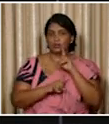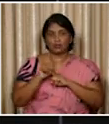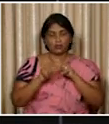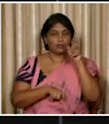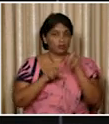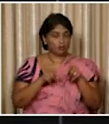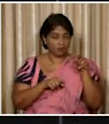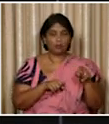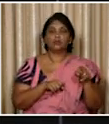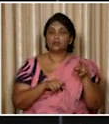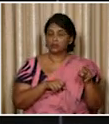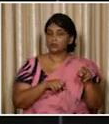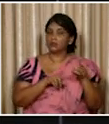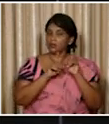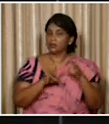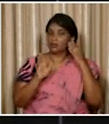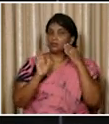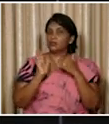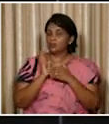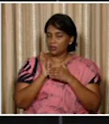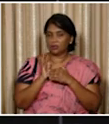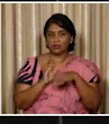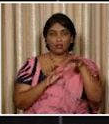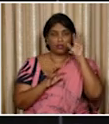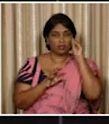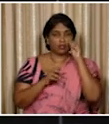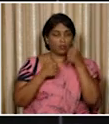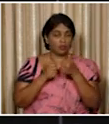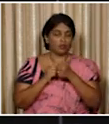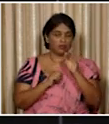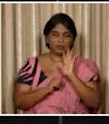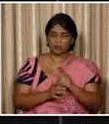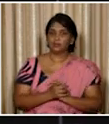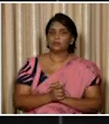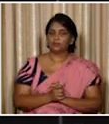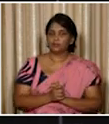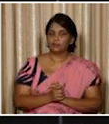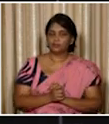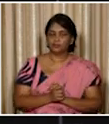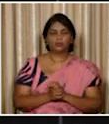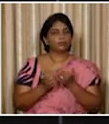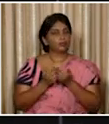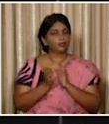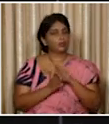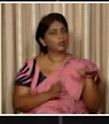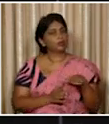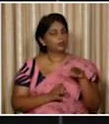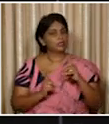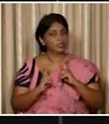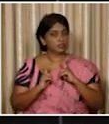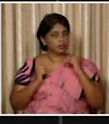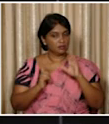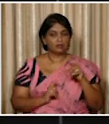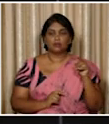பின்பற்றி வணங்குகின்ற உரிமை இல்லாத, தன் மக்களை நேசிக்கின்ற உரிமை இல்லாமல், தன்னுடைய தேசத்திலே வாழுகின்ற உரிமை இல்லை என்றால் எவ்வாறு